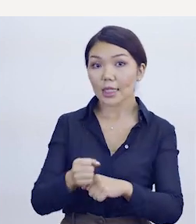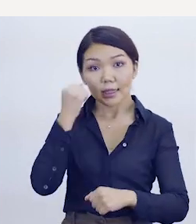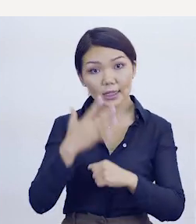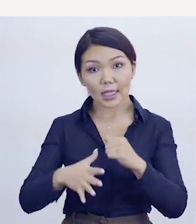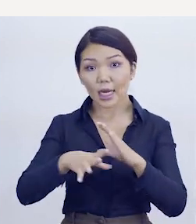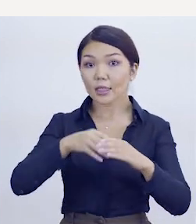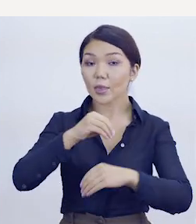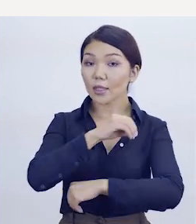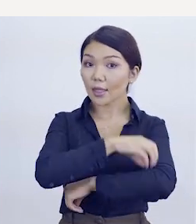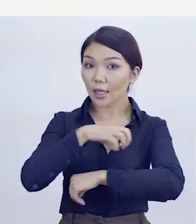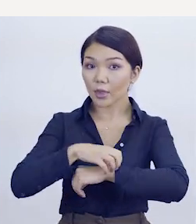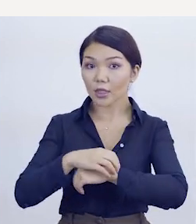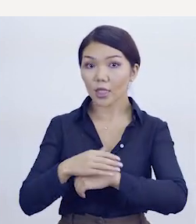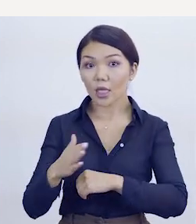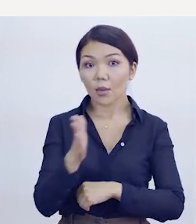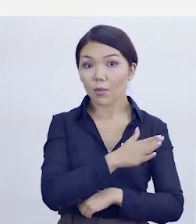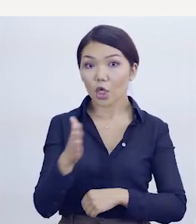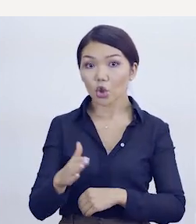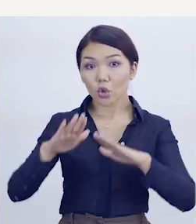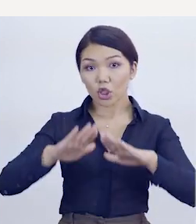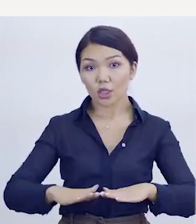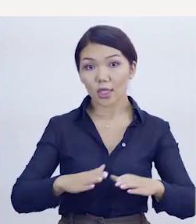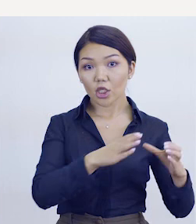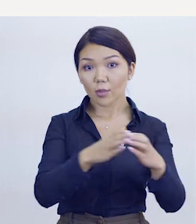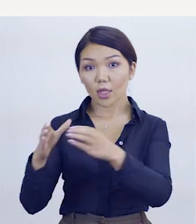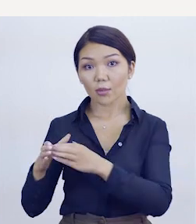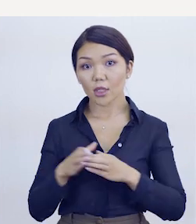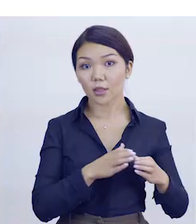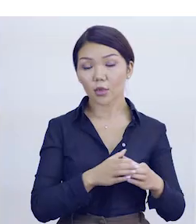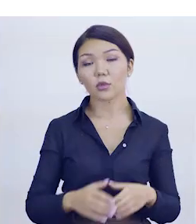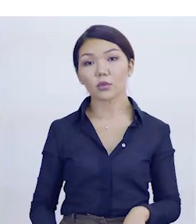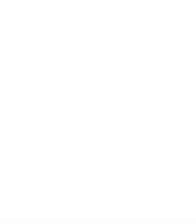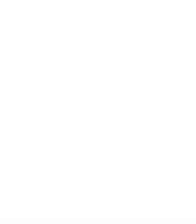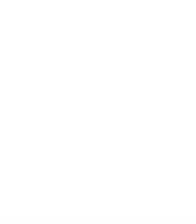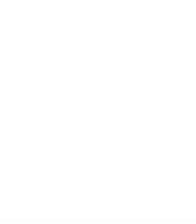распределяются Центральной избирательной комиссией между нижестоящими комиссиями.